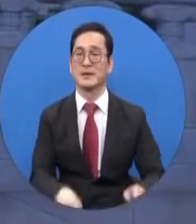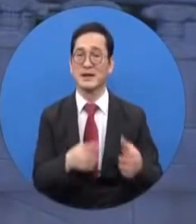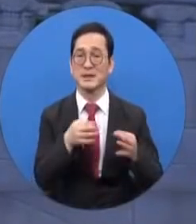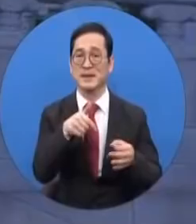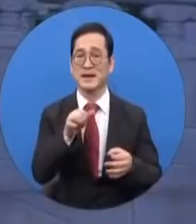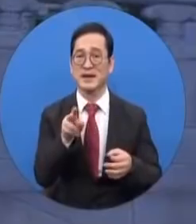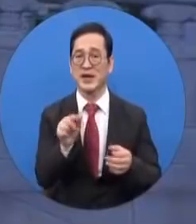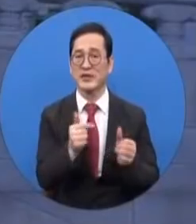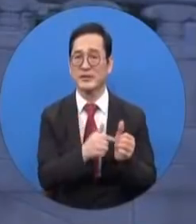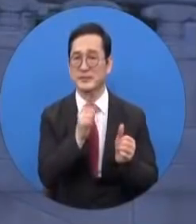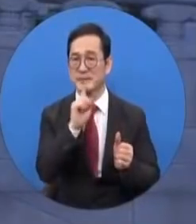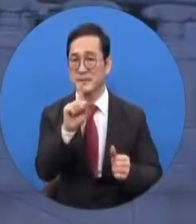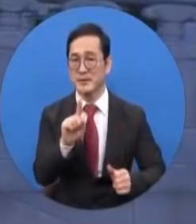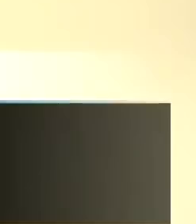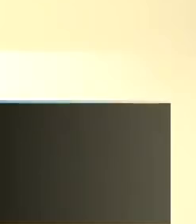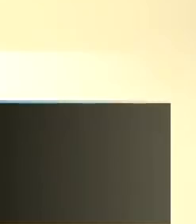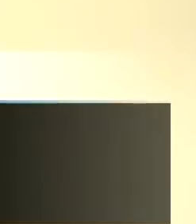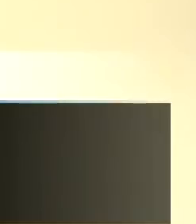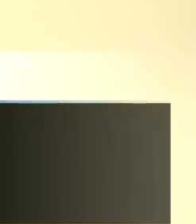한번 들어보시죠.